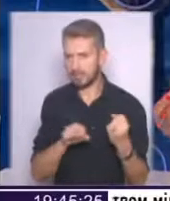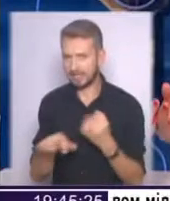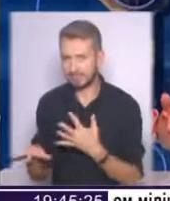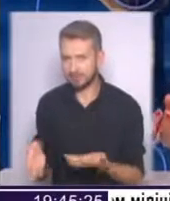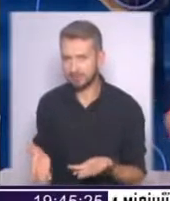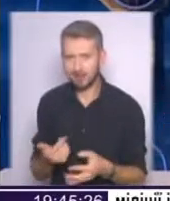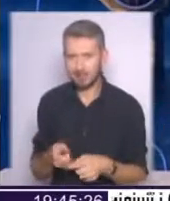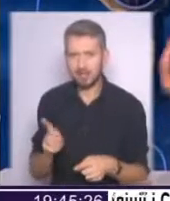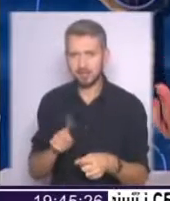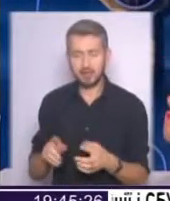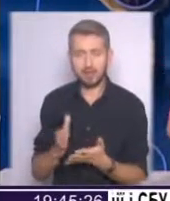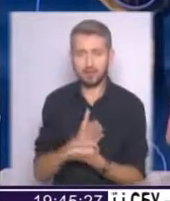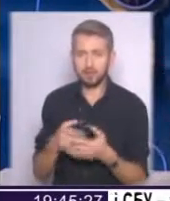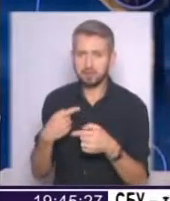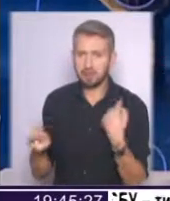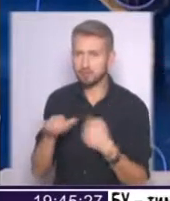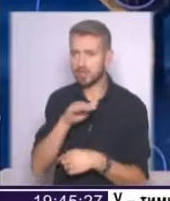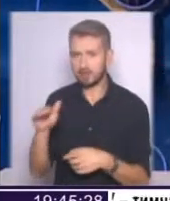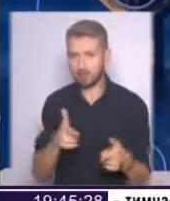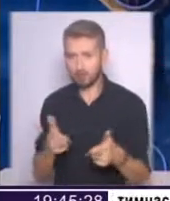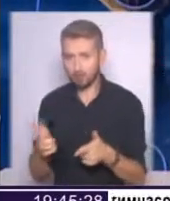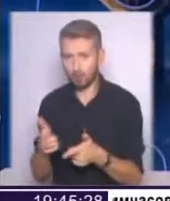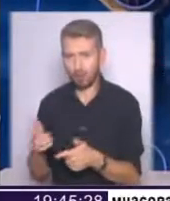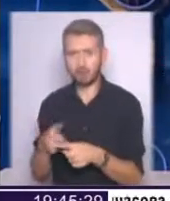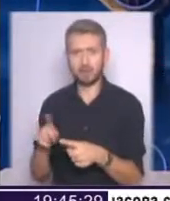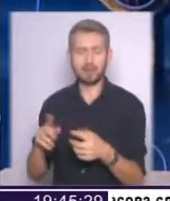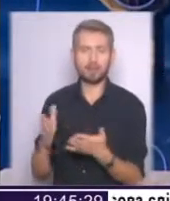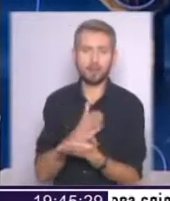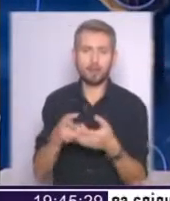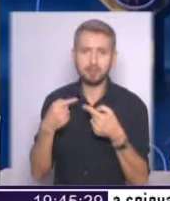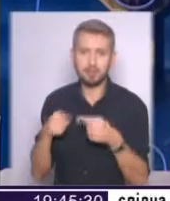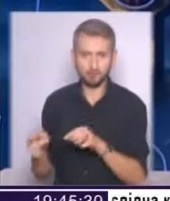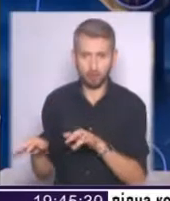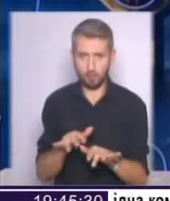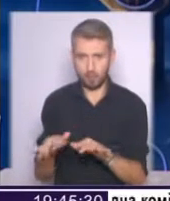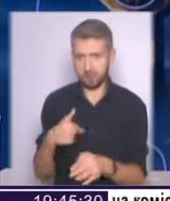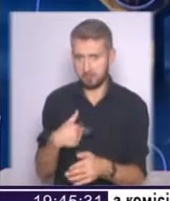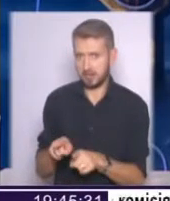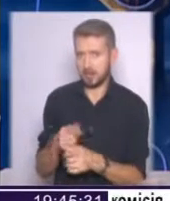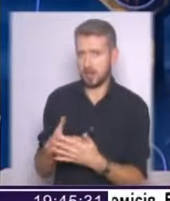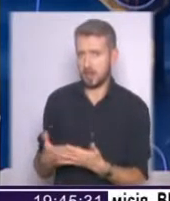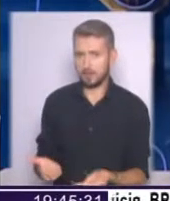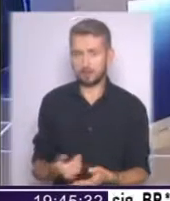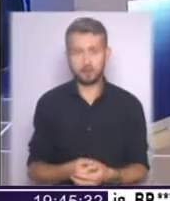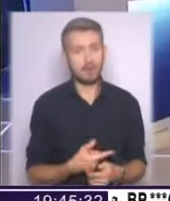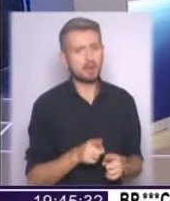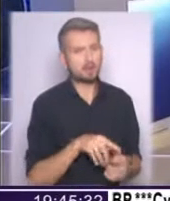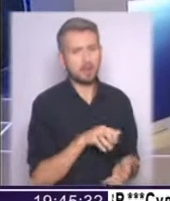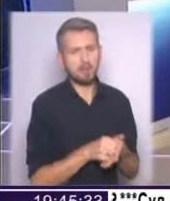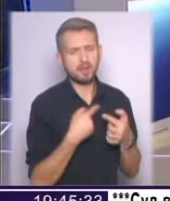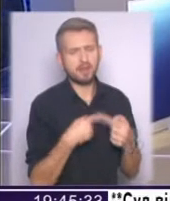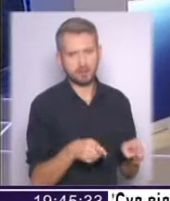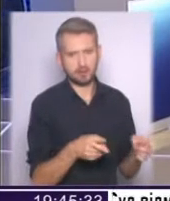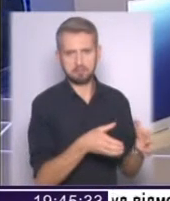контрабандистів – це зовсім інший рівень підготовки, це зовсім інші операції. Ну, мені так здається. Звичайно, цим займаються різні підрозділи.